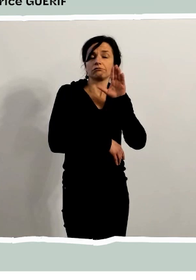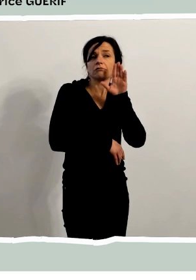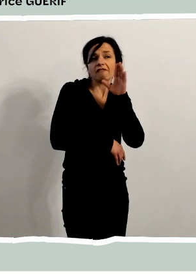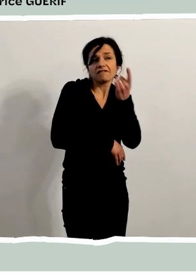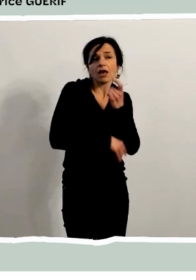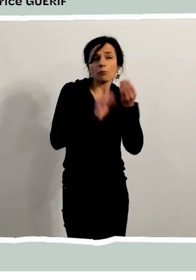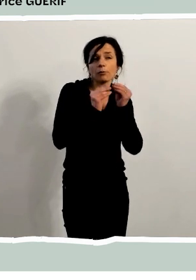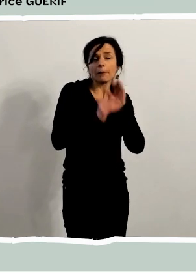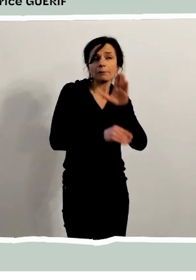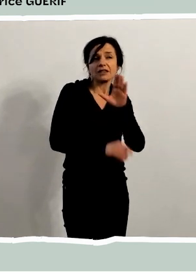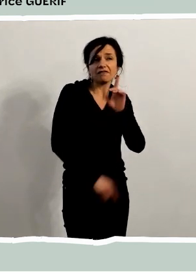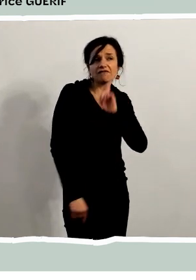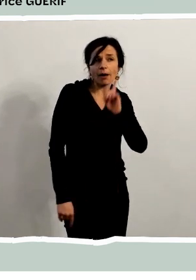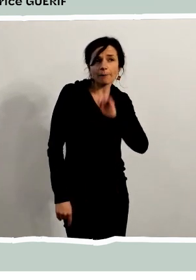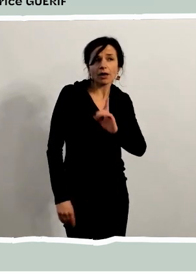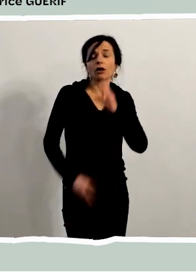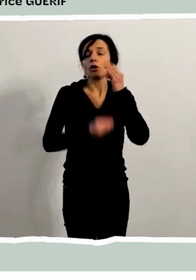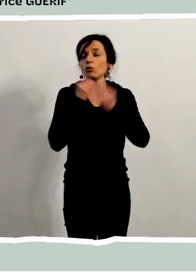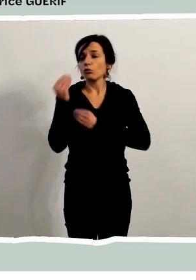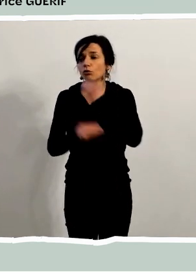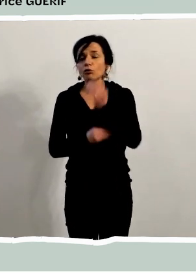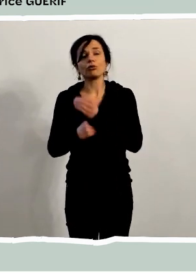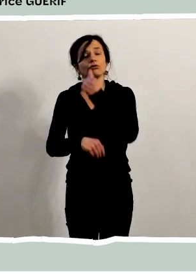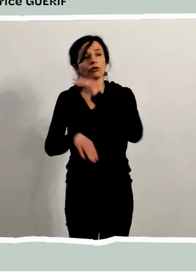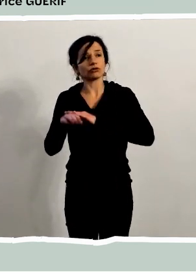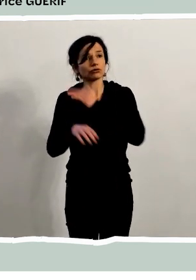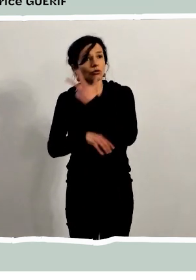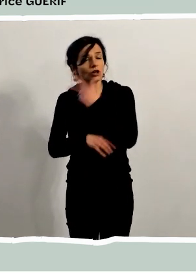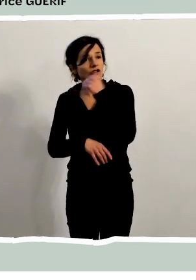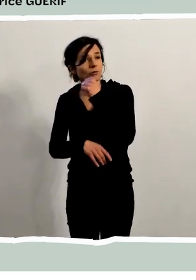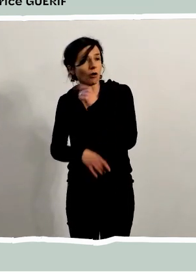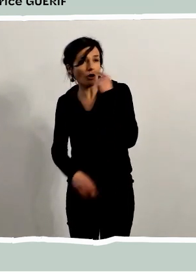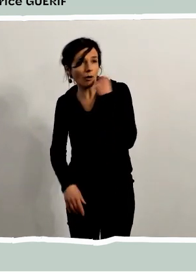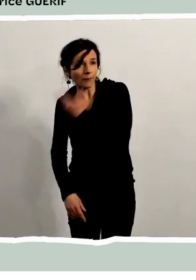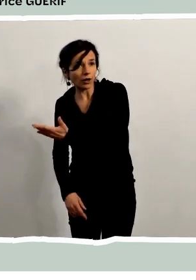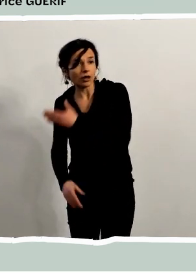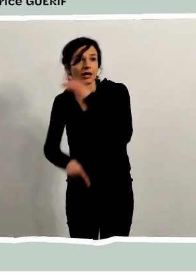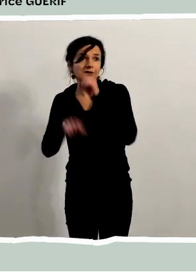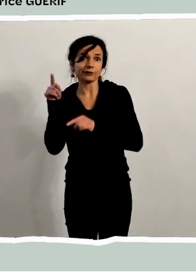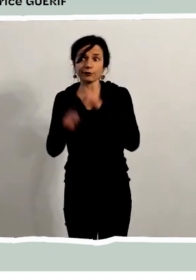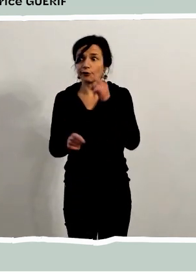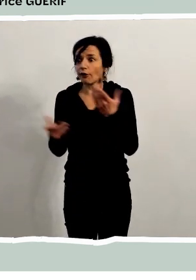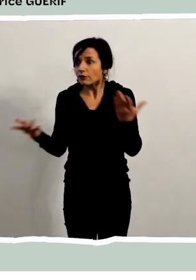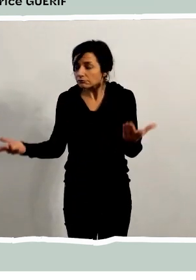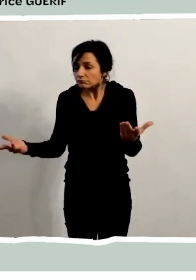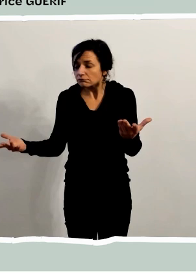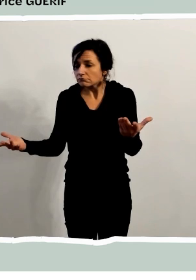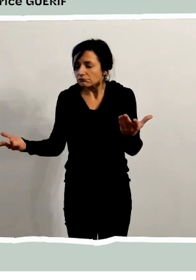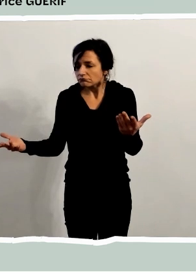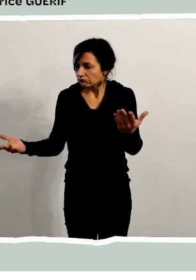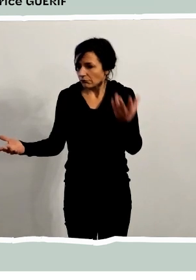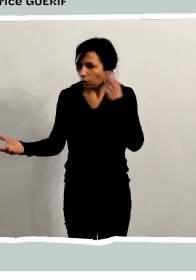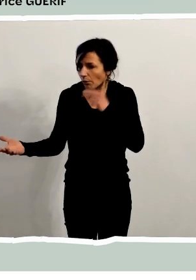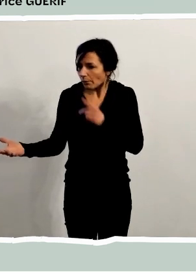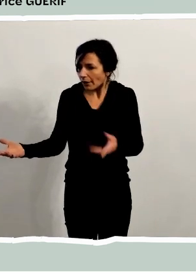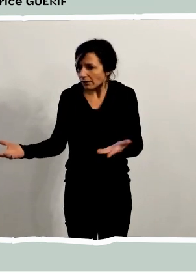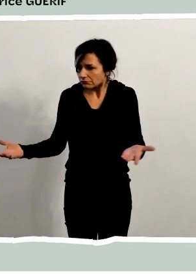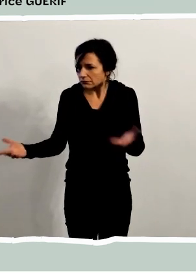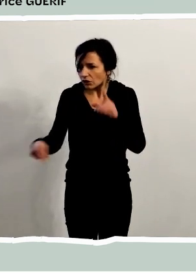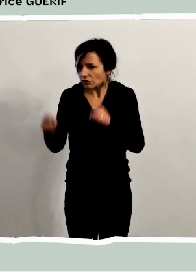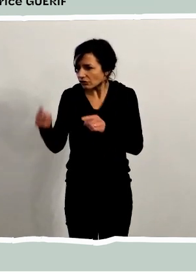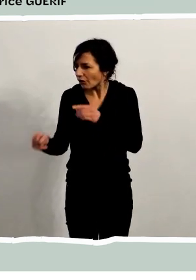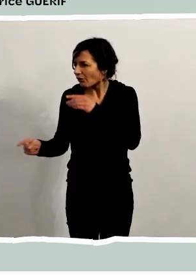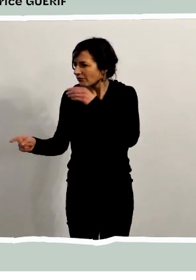1 fois sur 3, un problème exclusivement masculin. Et parfois, c'est un peu frustrant. On n'arrive pas à concevoir. Hein, on